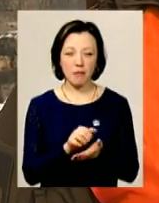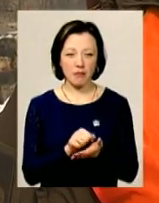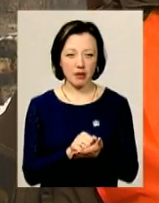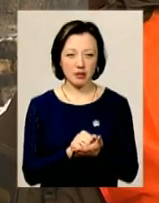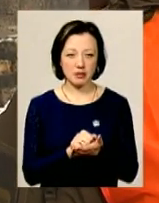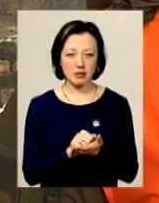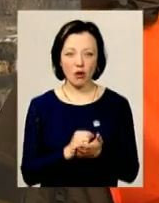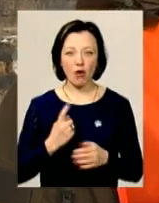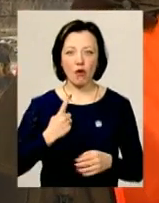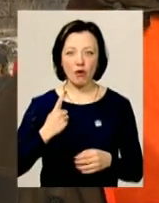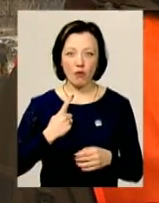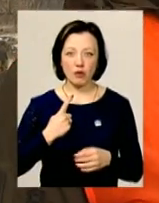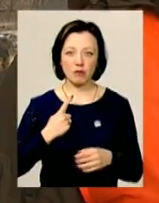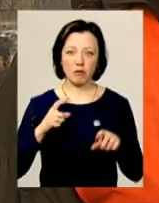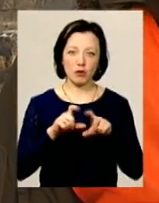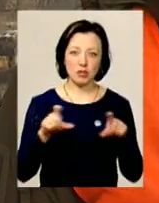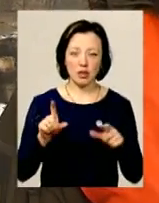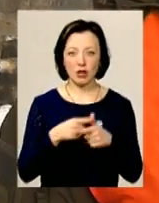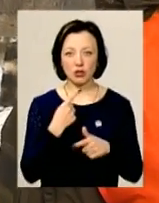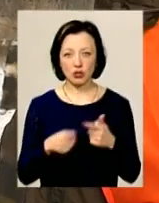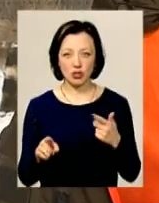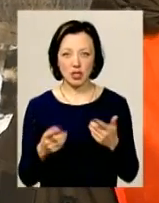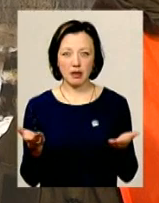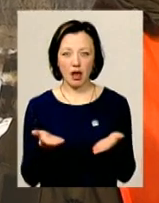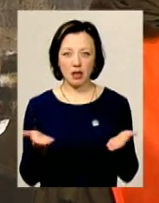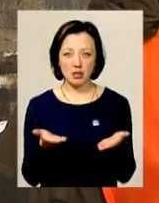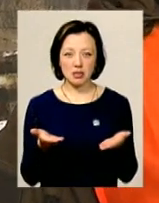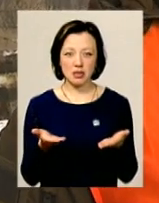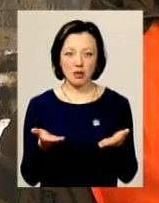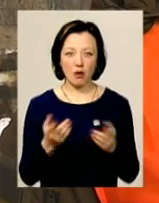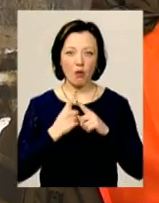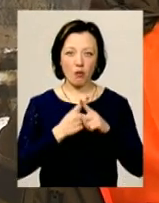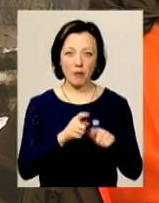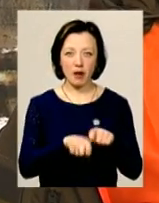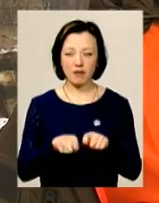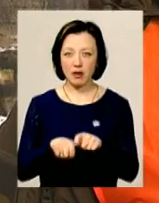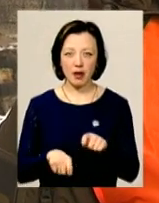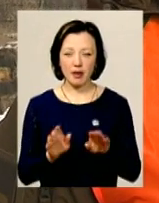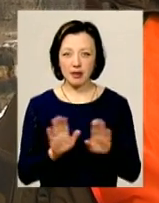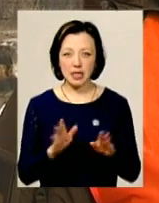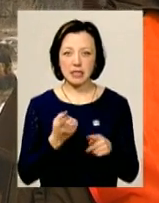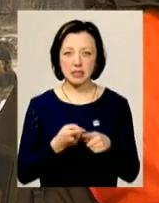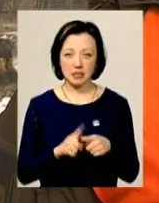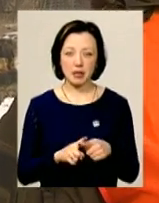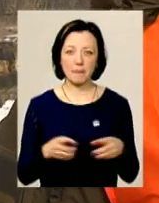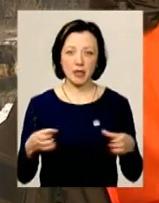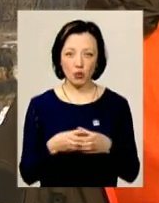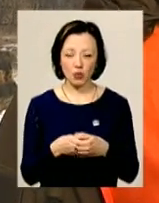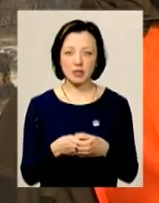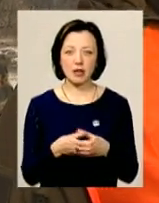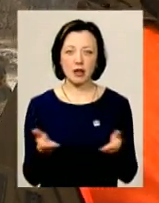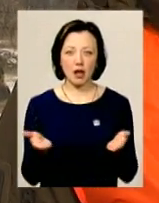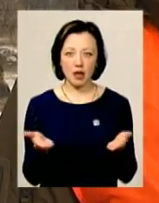охраною на блокпостах, чи якісь гумконвої перевіряти, чи ще щось. Тобто, це підрозділ,